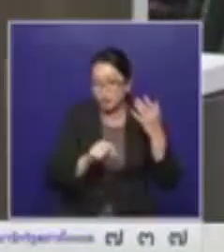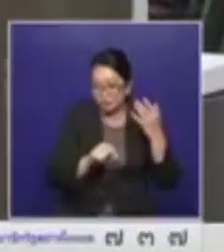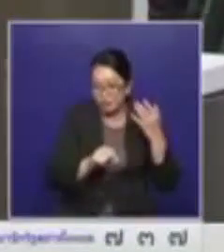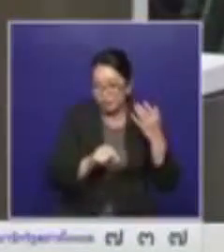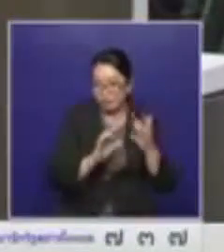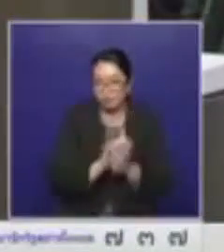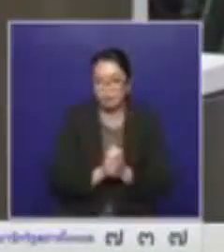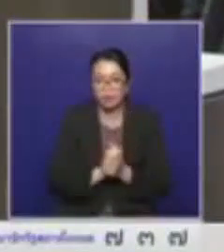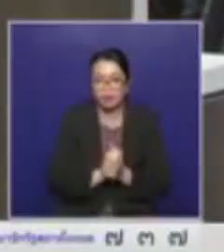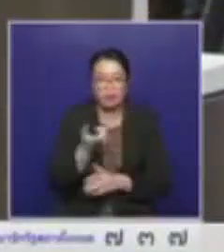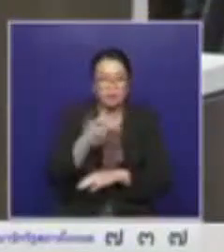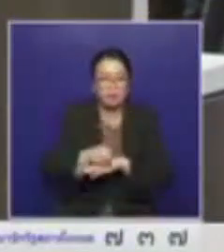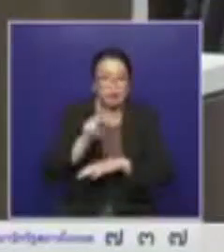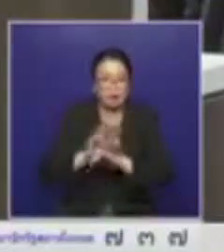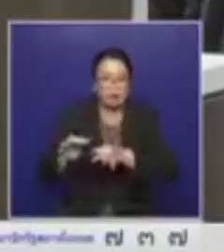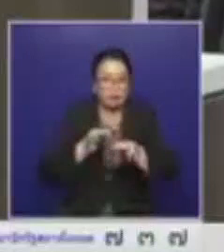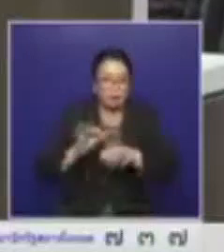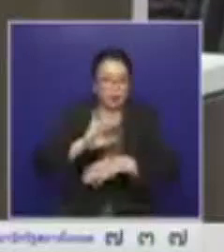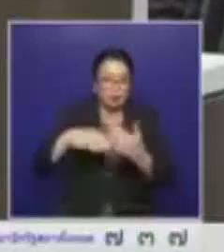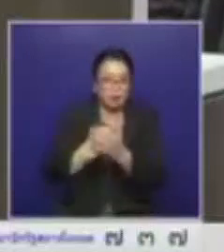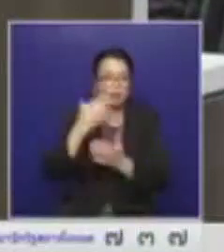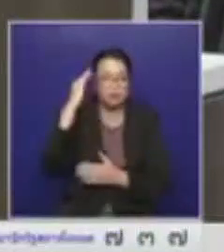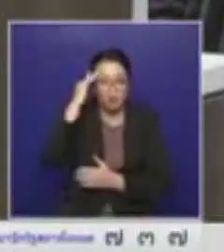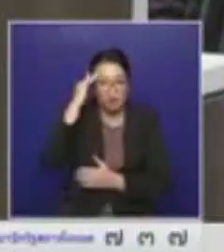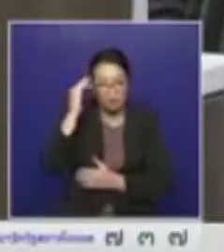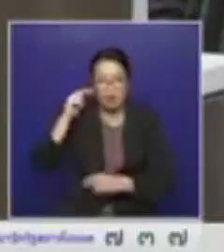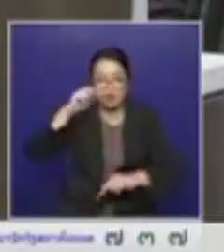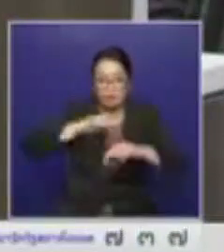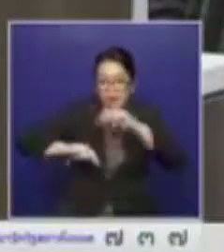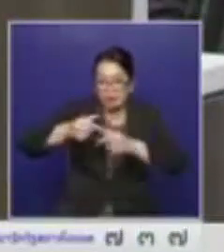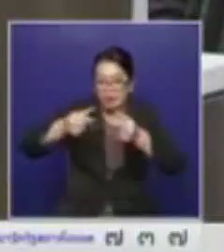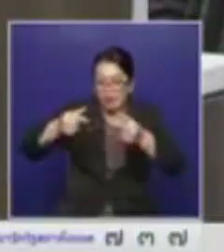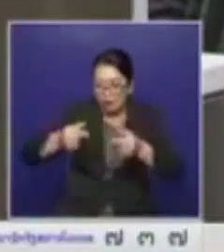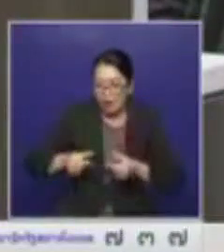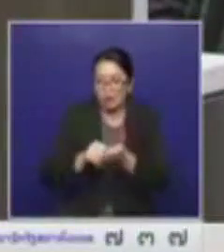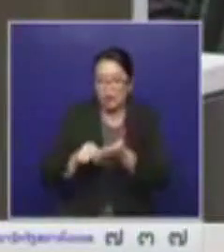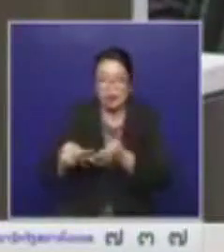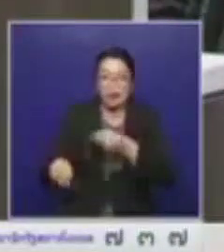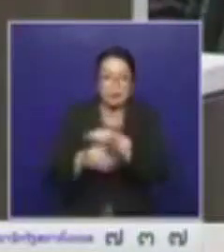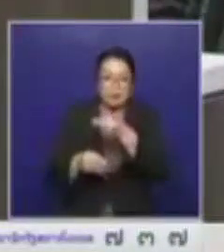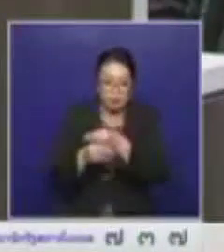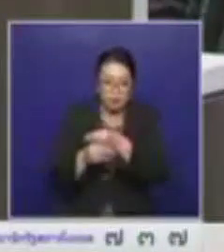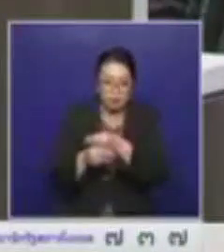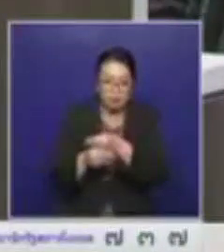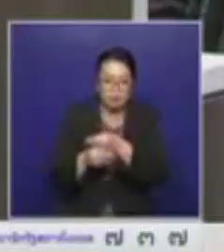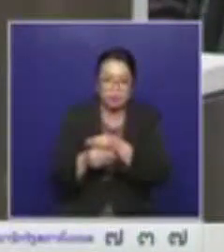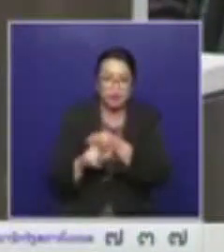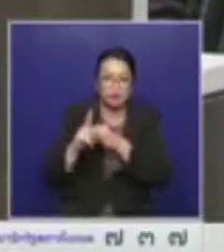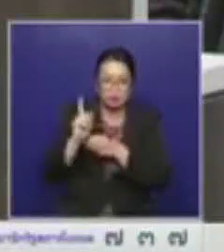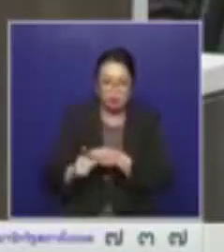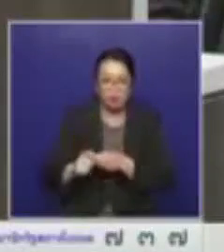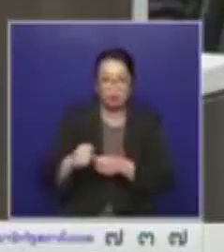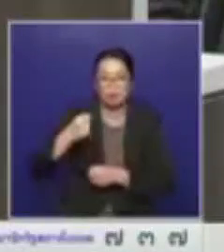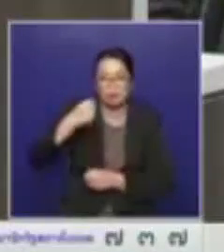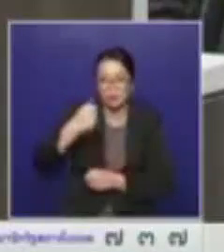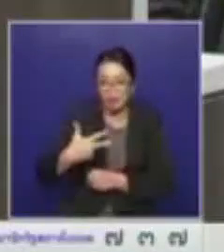การอภิปรายแก้รัฐธรรมนูญนี้ผิดหวังกับการทำหน้าที่ของฝ่ายค้านเป็นอย่างมากบอกผมเนี่ยไม่โทษพรรคร่ว